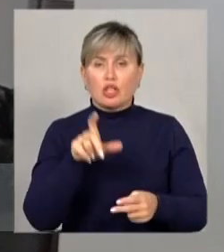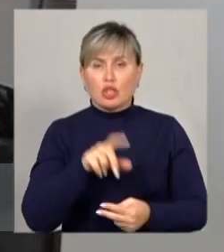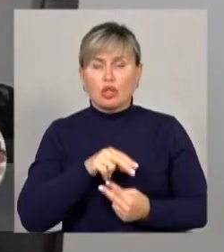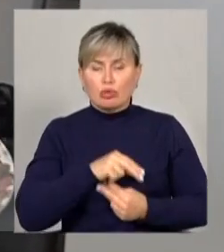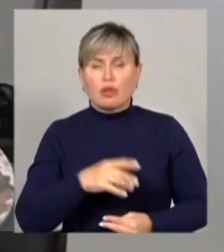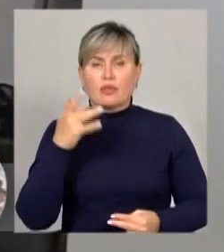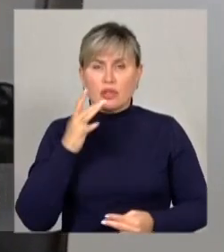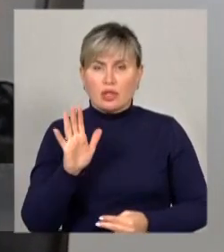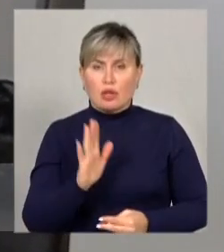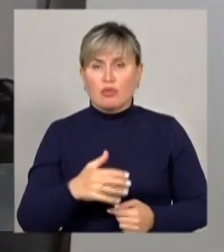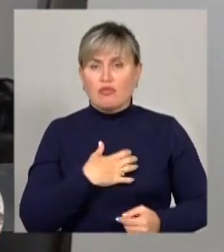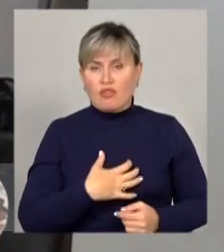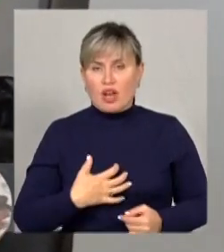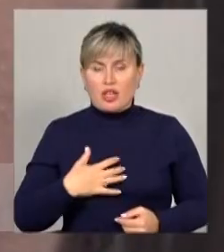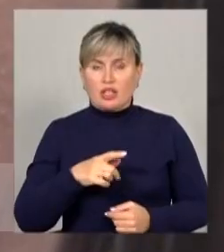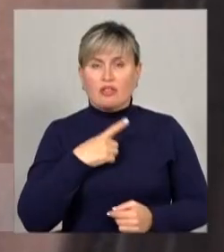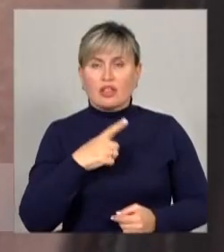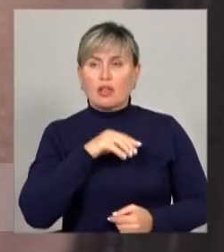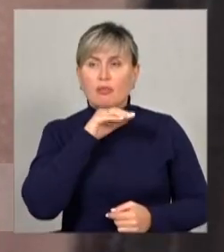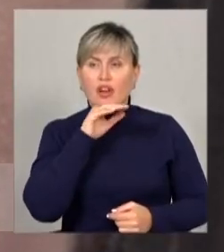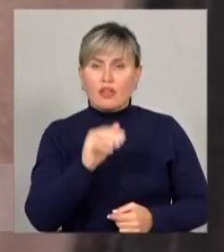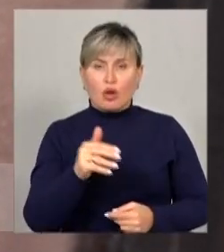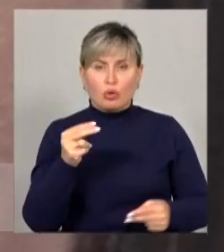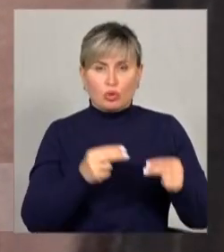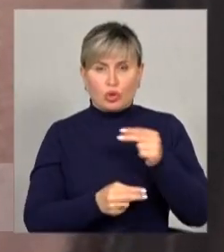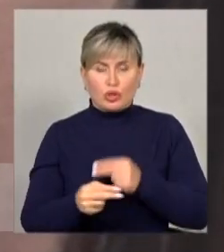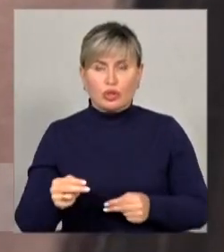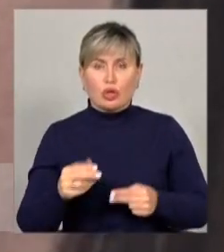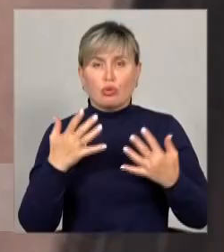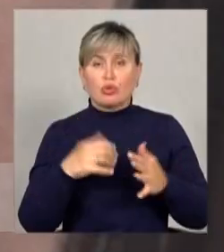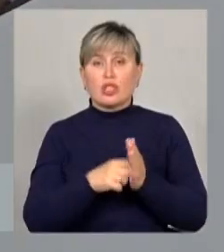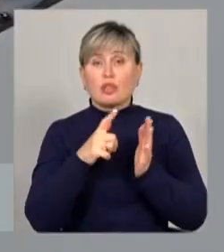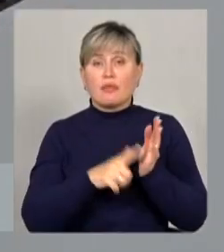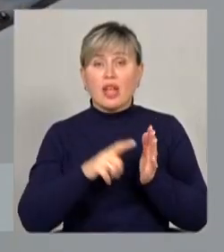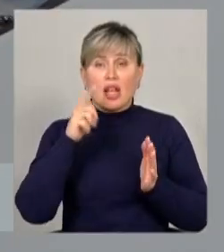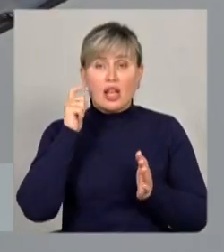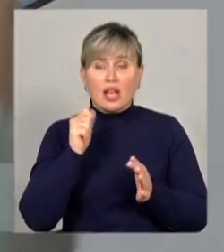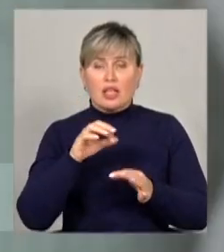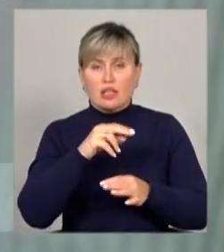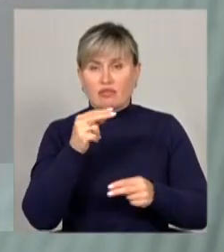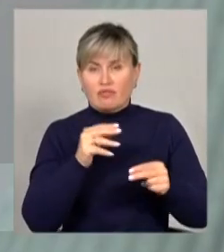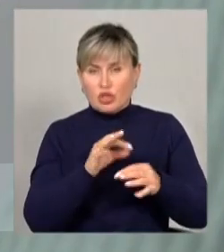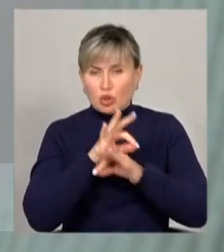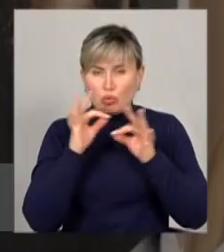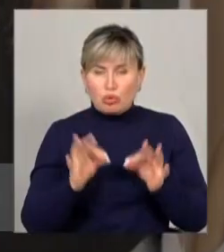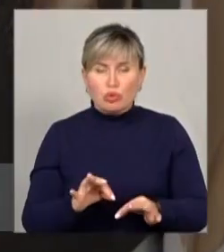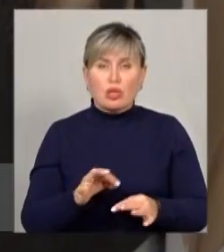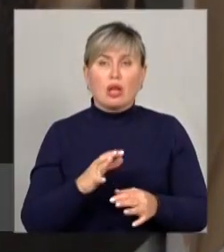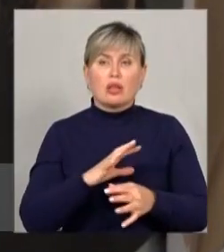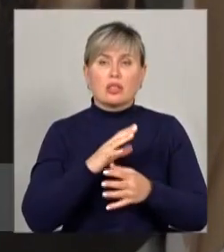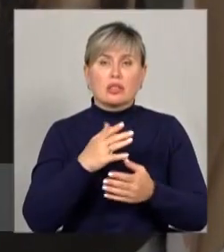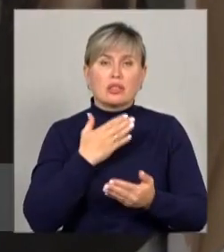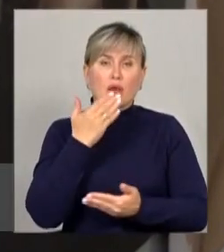всегда будет на передовой, считает профессиональная художница Асель Бекжан. Она уже 17 лет в сфере искусства и отмечает, что запрос общества